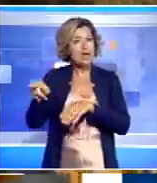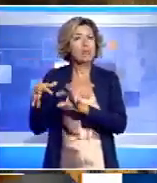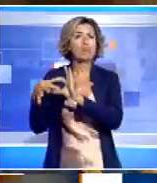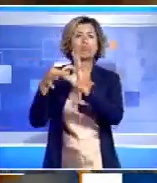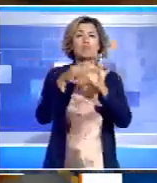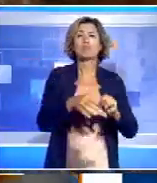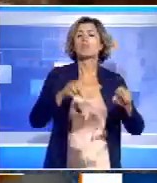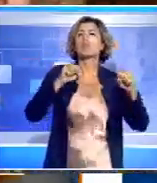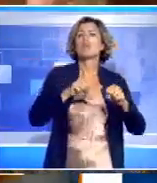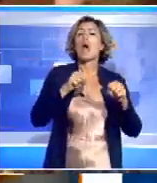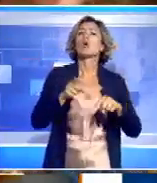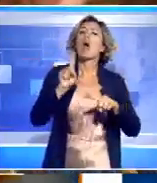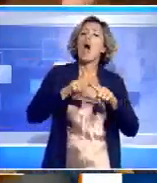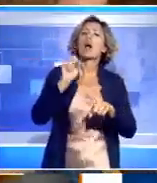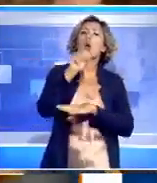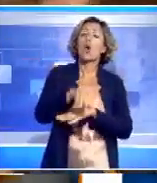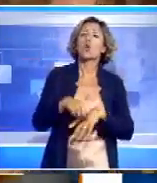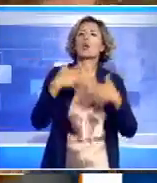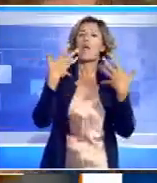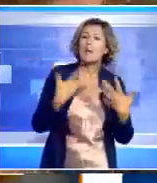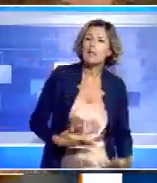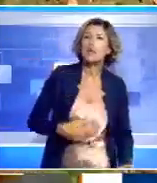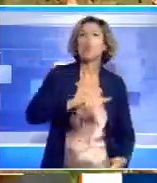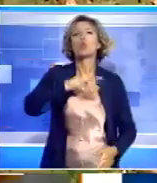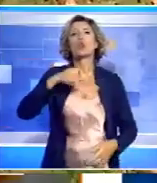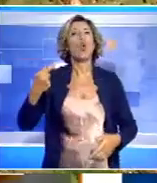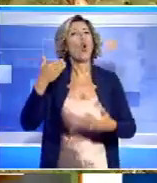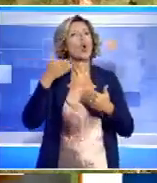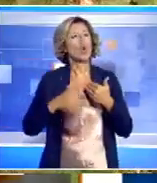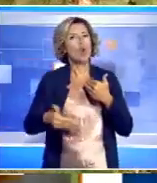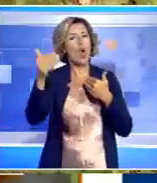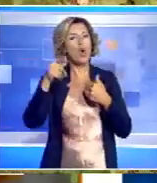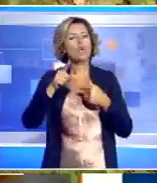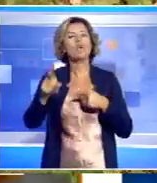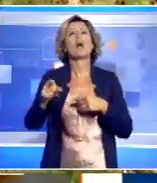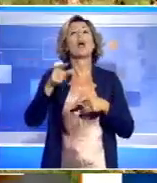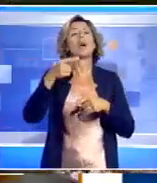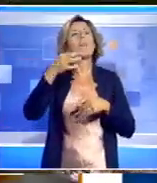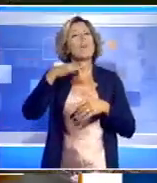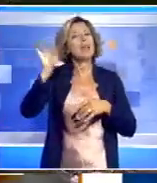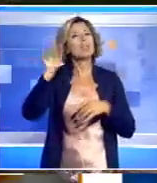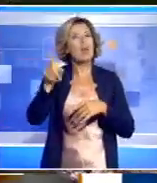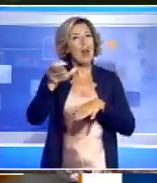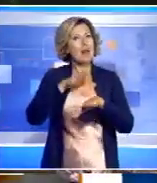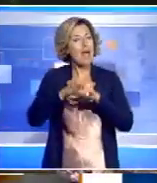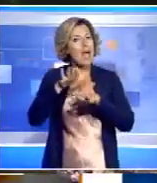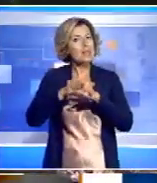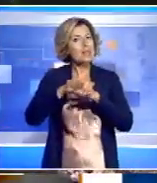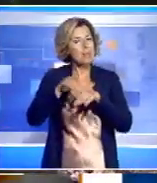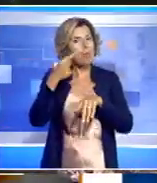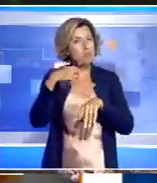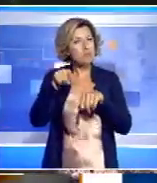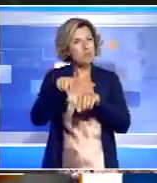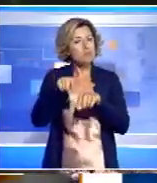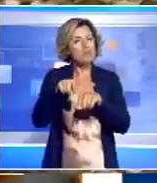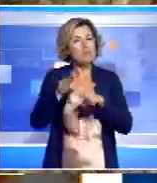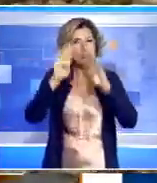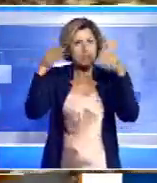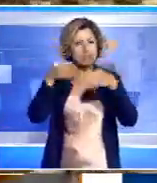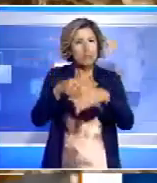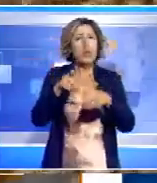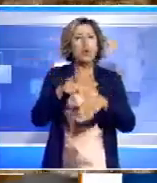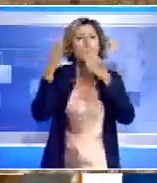anche contro la depressione e il dolore cronico. In particolare, l'esperienza organizzata dal tour operator Lucano è al centro di uno studio dell'Università